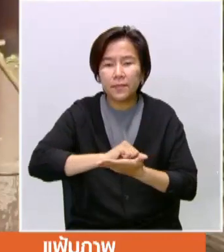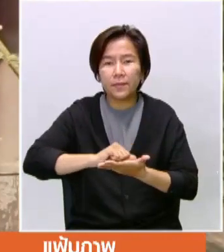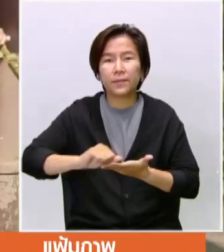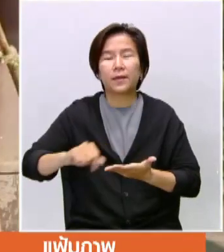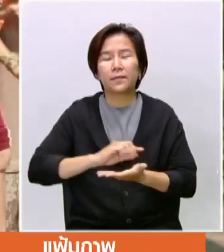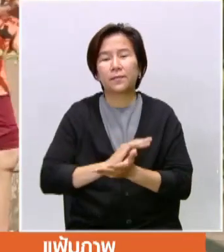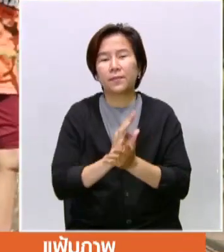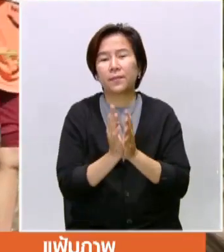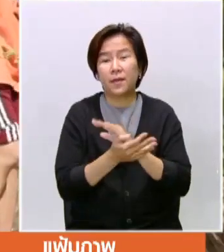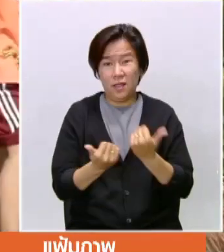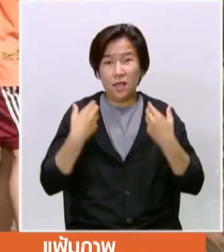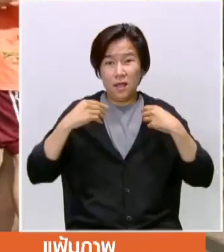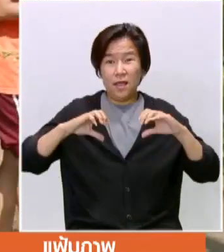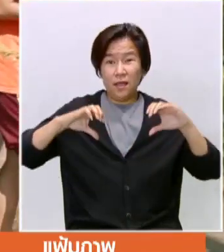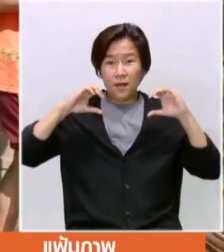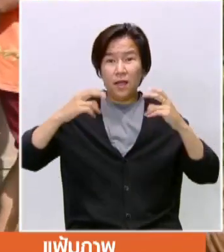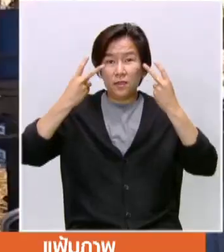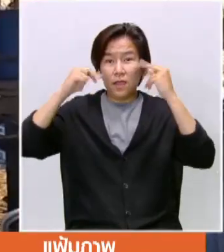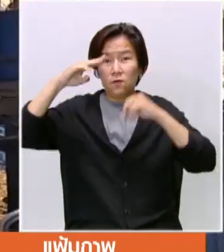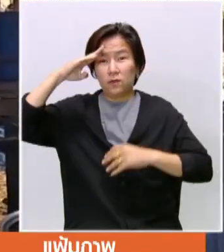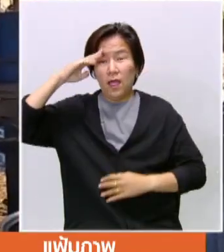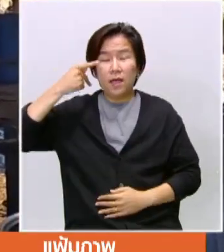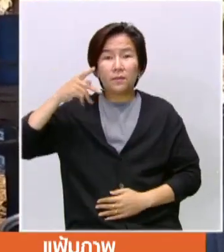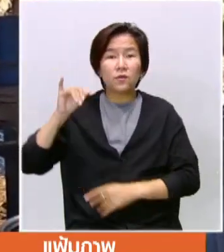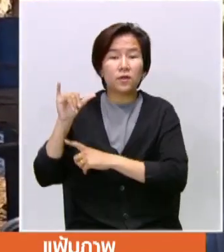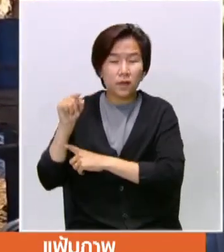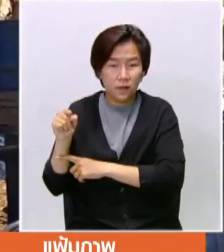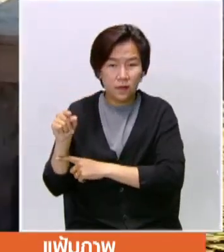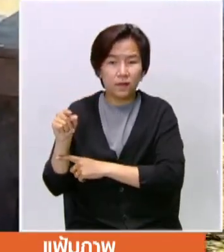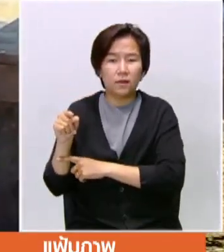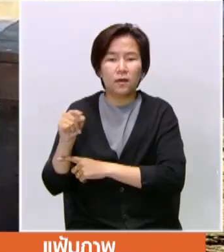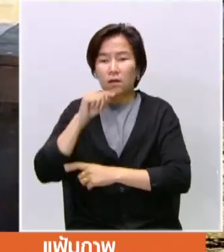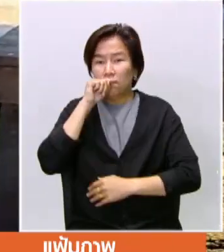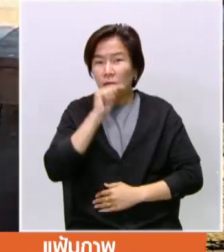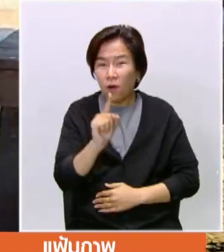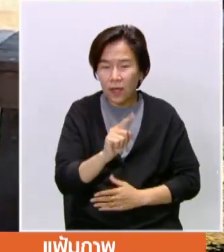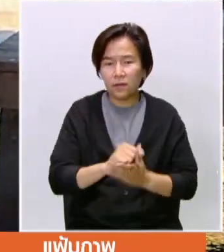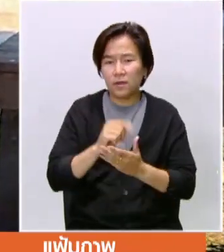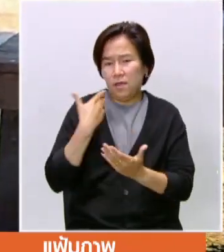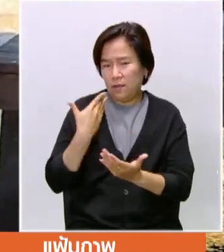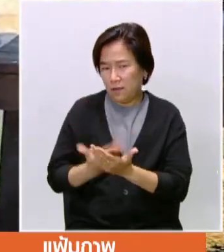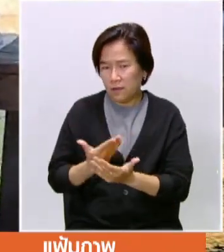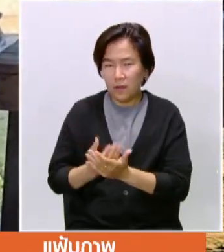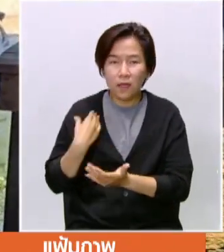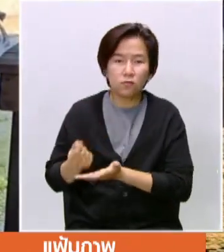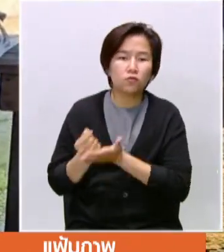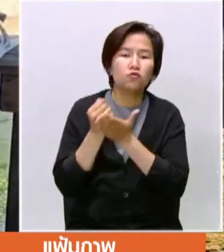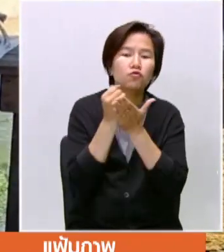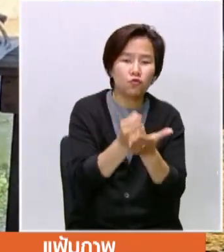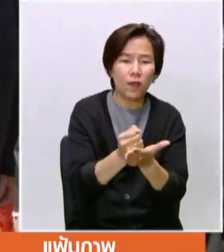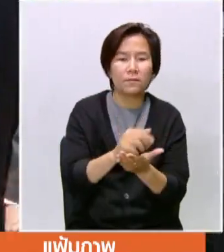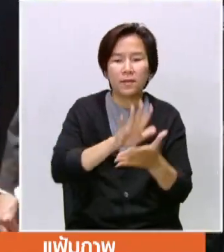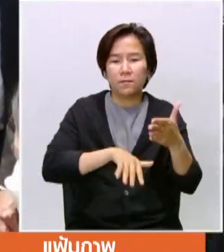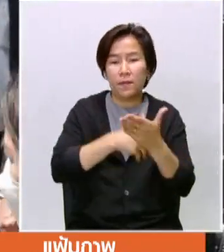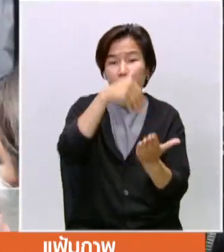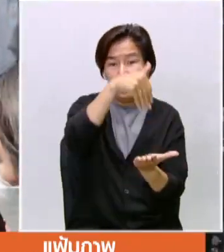แน่นอนว่ารัฐบาลภายใต้การนำของพลเอกประยุทธ์จันทร์โอชานายกรัฐมนตรีได้กำหนดหลักเกณฑ์จ่ายเงินเยียวยาให้ประชาชนที่ได้รับ